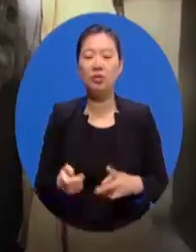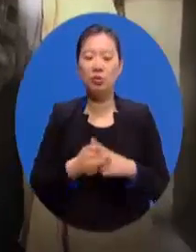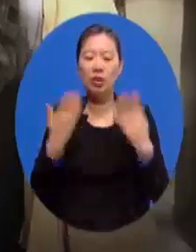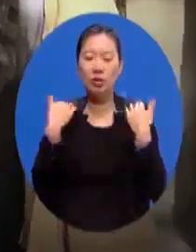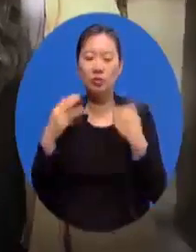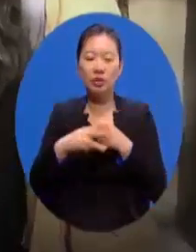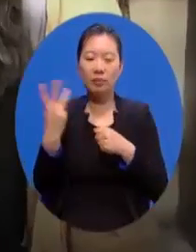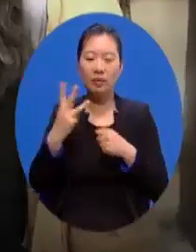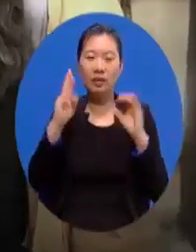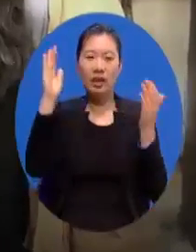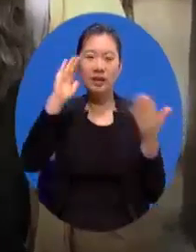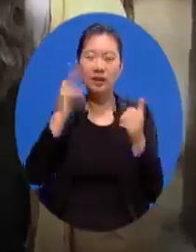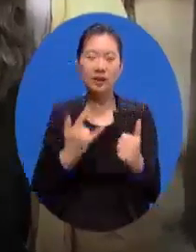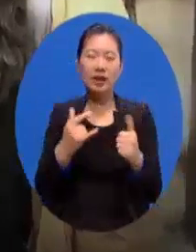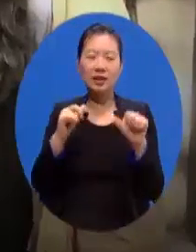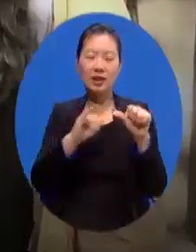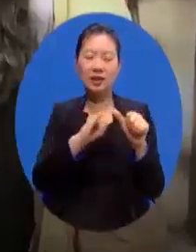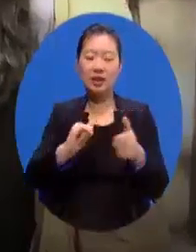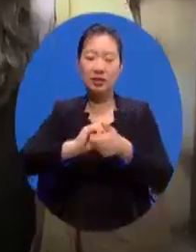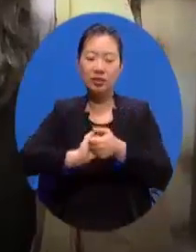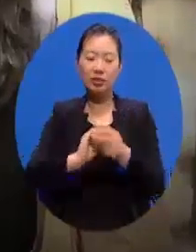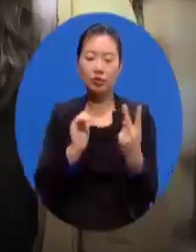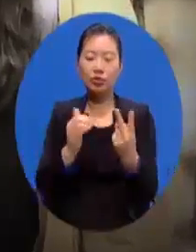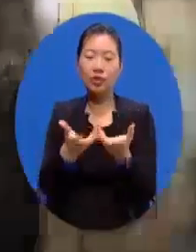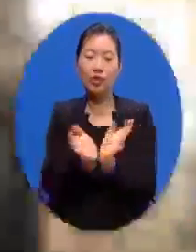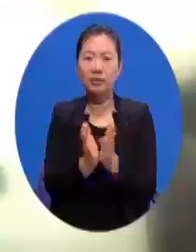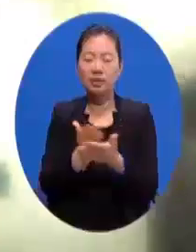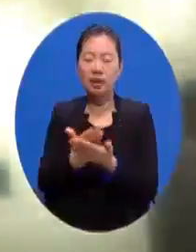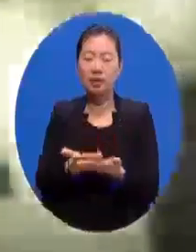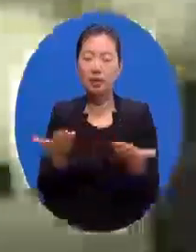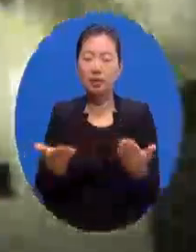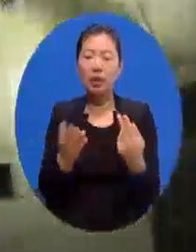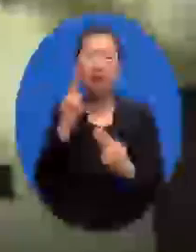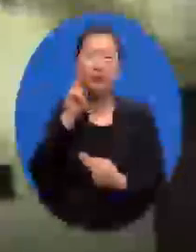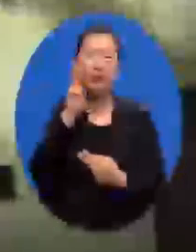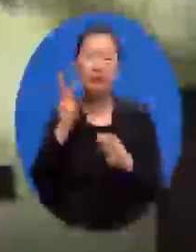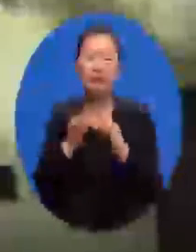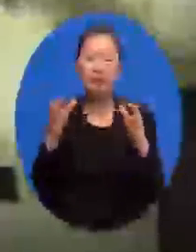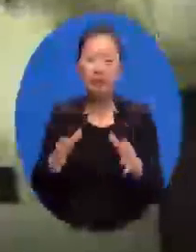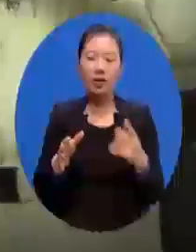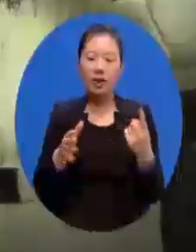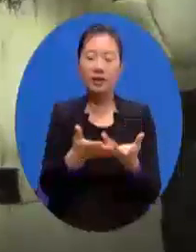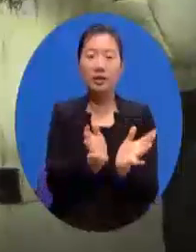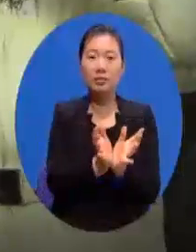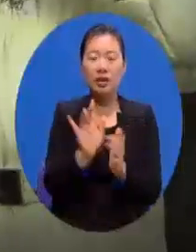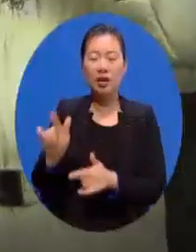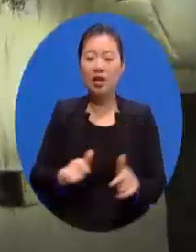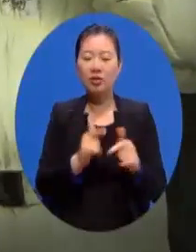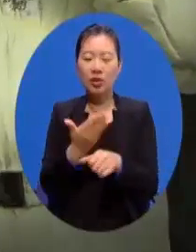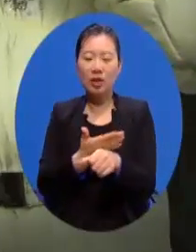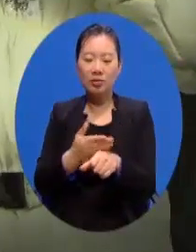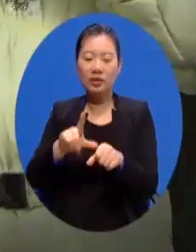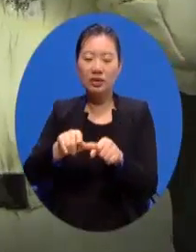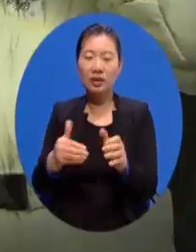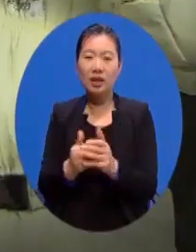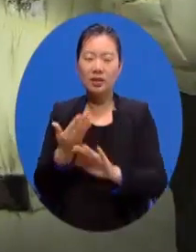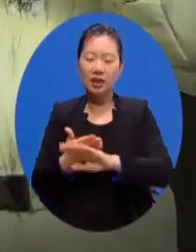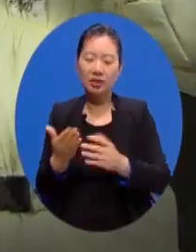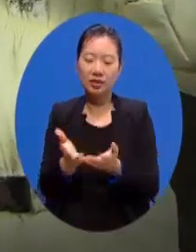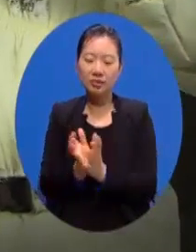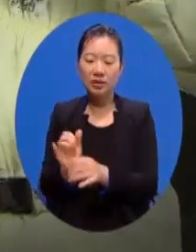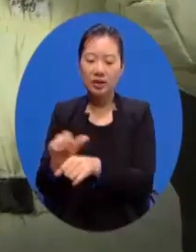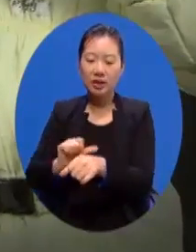초등학교 3학년 아이들을 5명씩 두 팀으로 나누고 2박 3일 동안 한 팀은 하루 9시간을, 다른 한